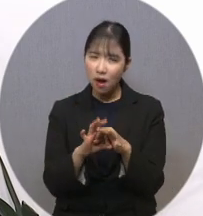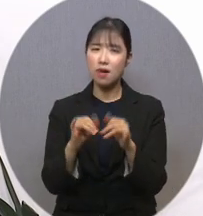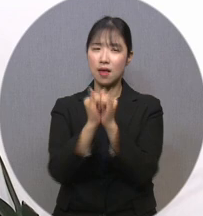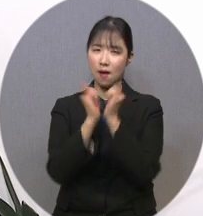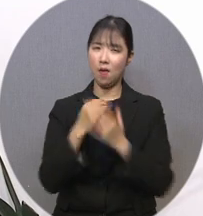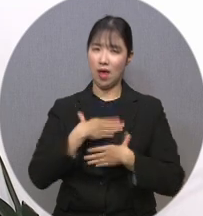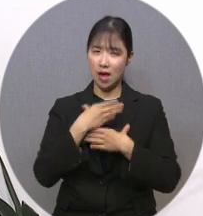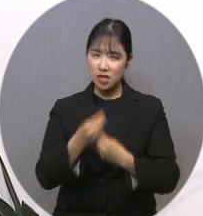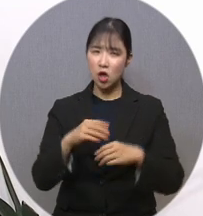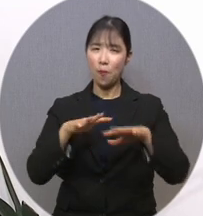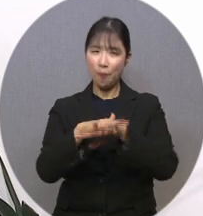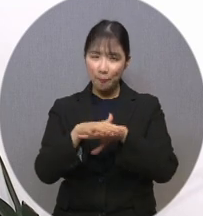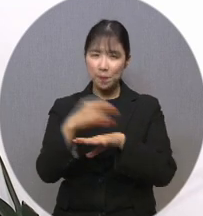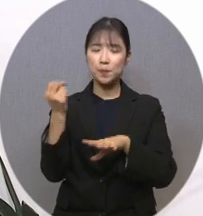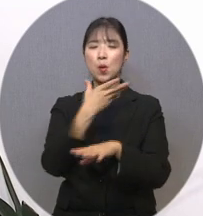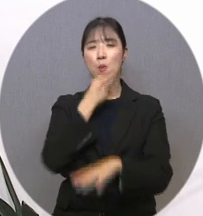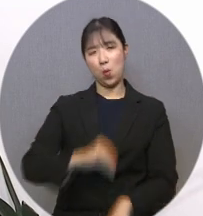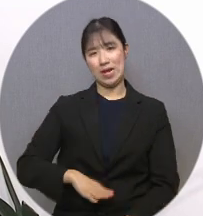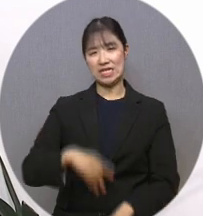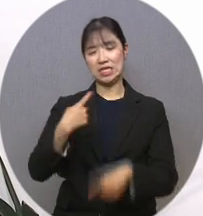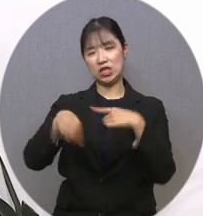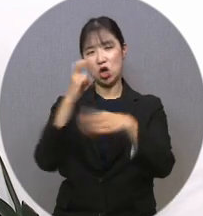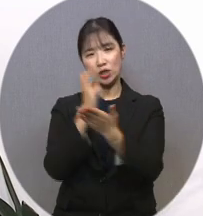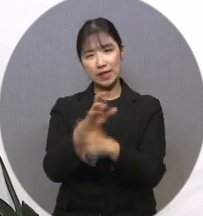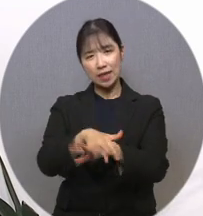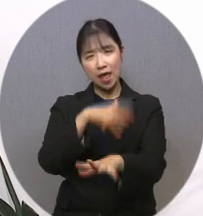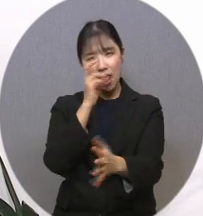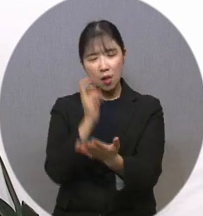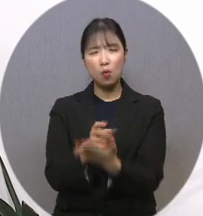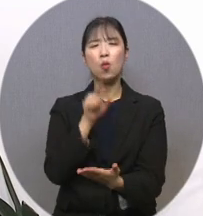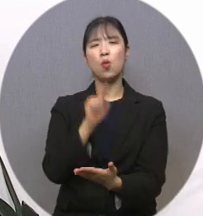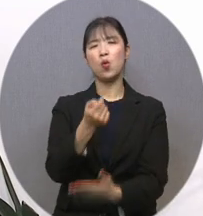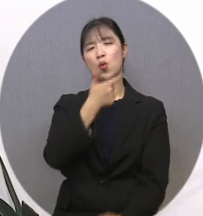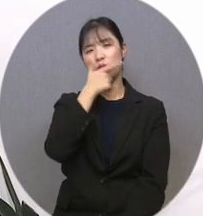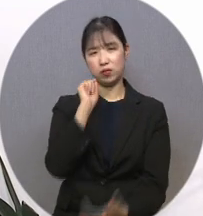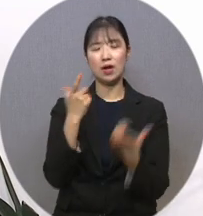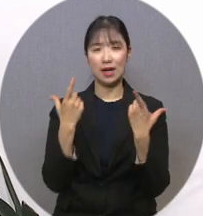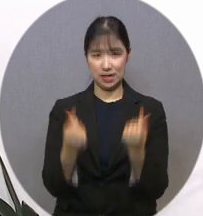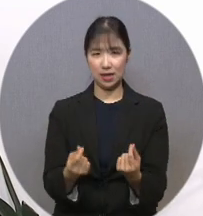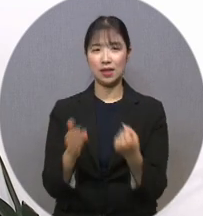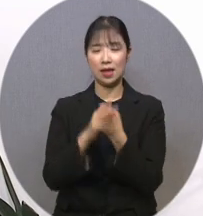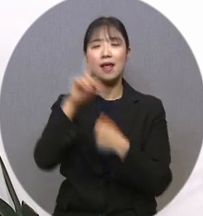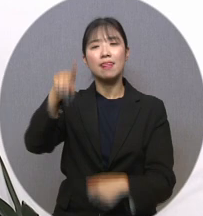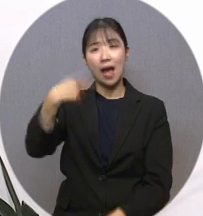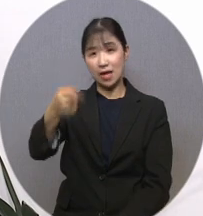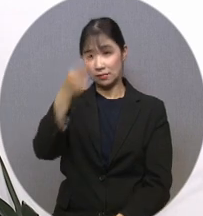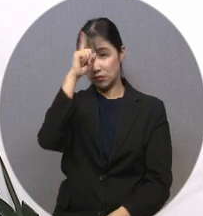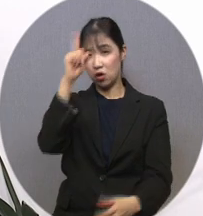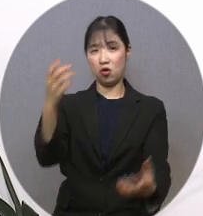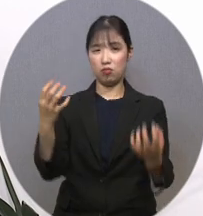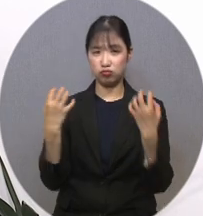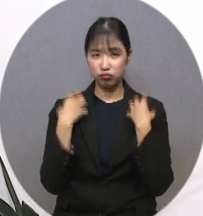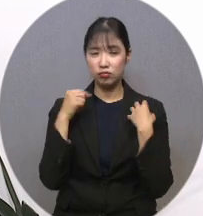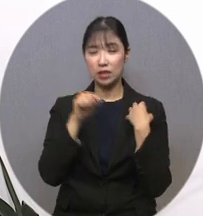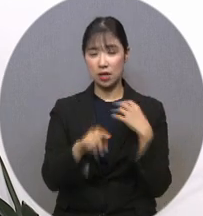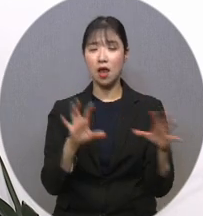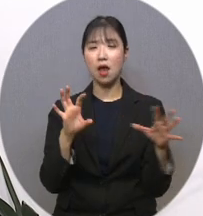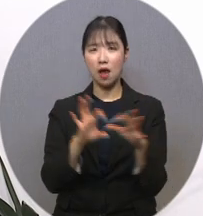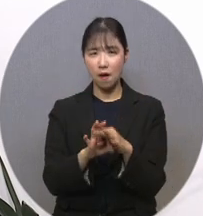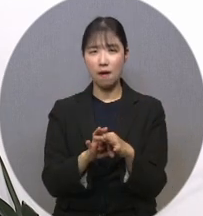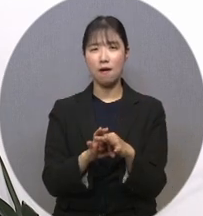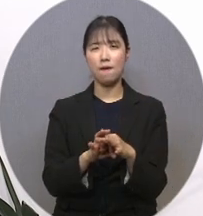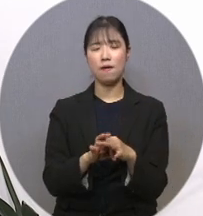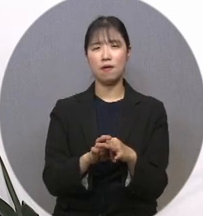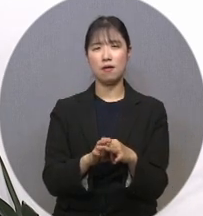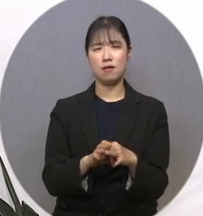복지 정책 제도는 미흡하다라는 점에서 다음 정부도 여기에 획기적인 또는